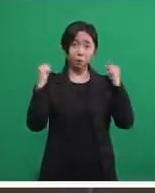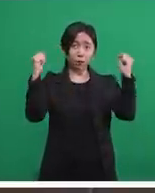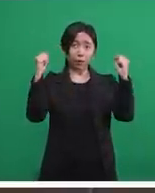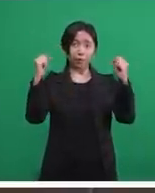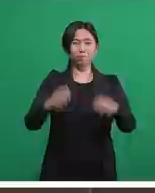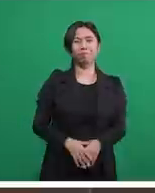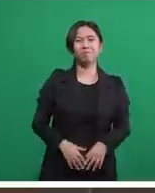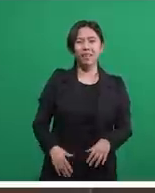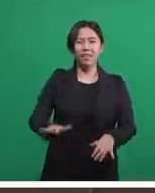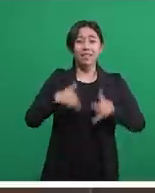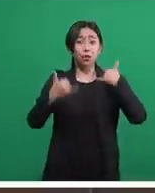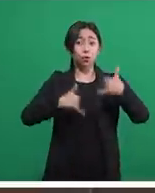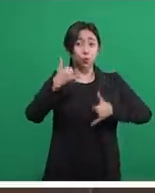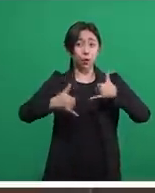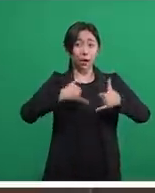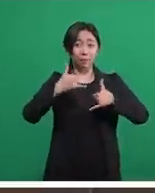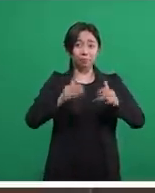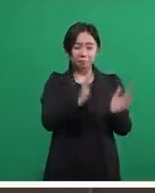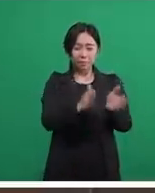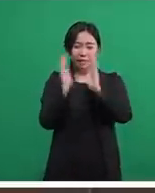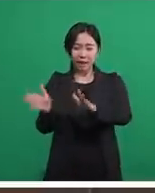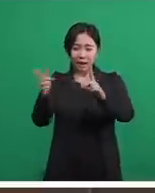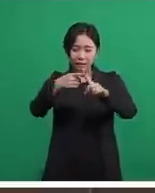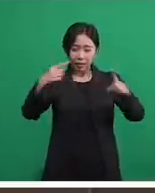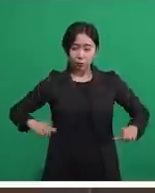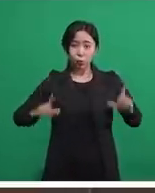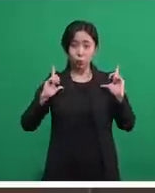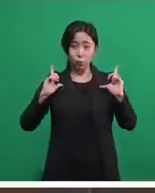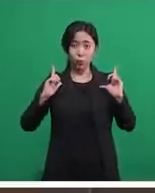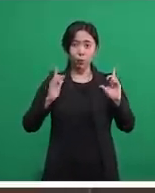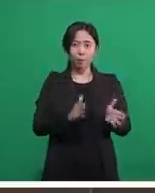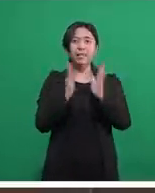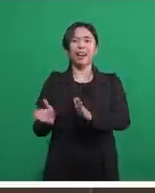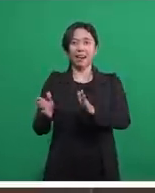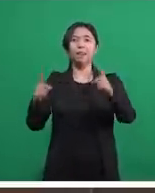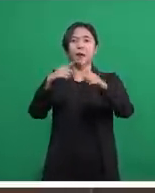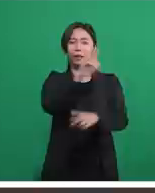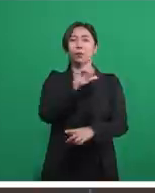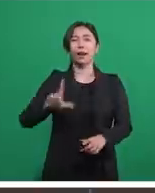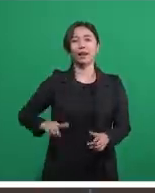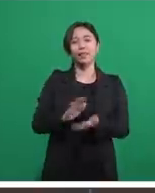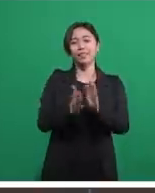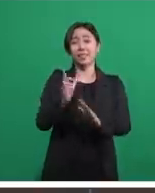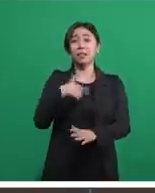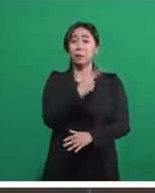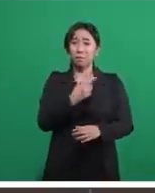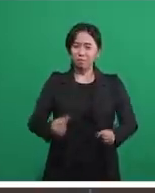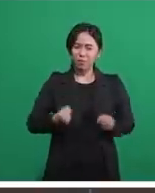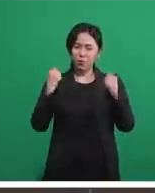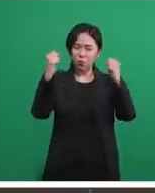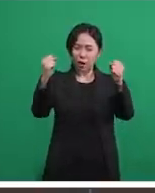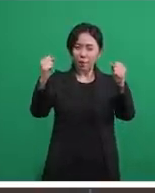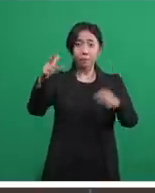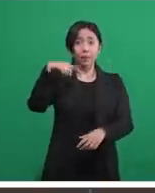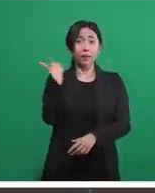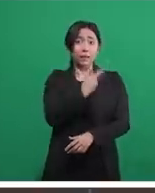dan terlebih suka kami beralih dari tubuh ini untuk menetap pada Tuhan. Sebab itu juga kami berusaha, baik